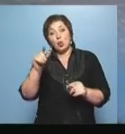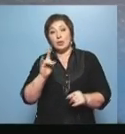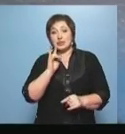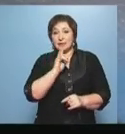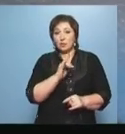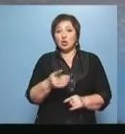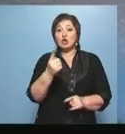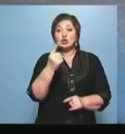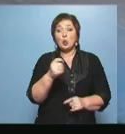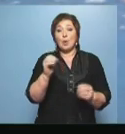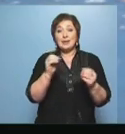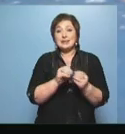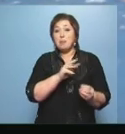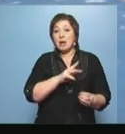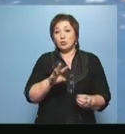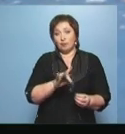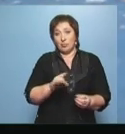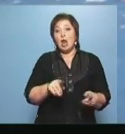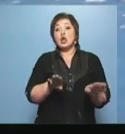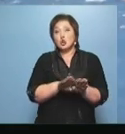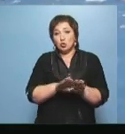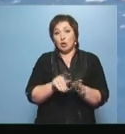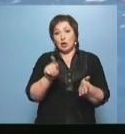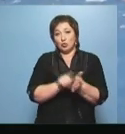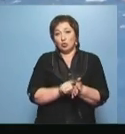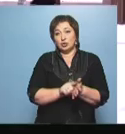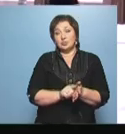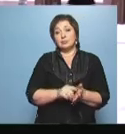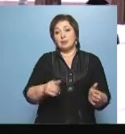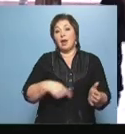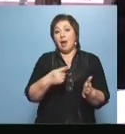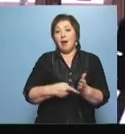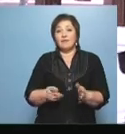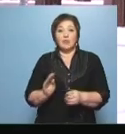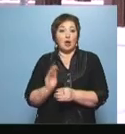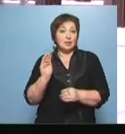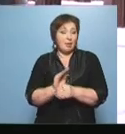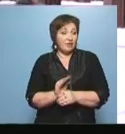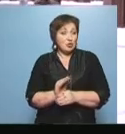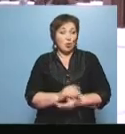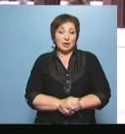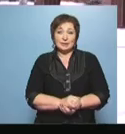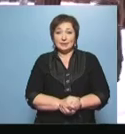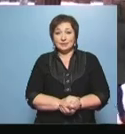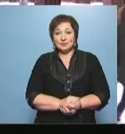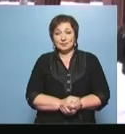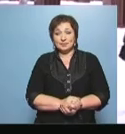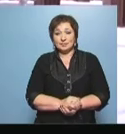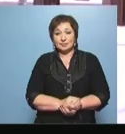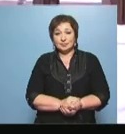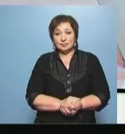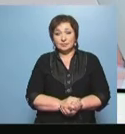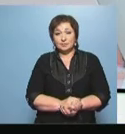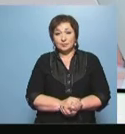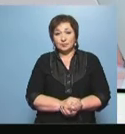это 110 миллионов рублей. Еще столько же должен вложить и город. Анастасия Редько, Александр Широбоков, телеканал «Моя Удмуртия».